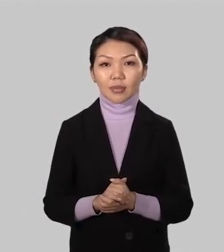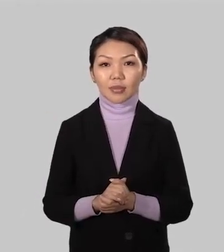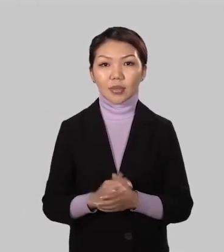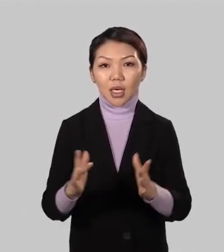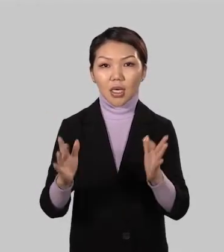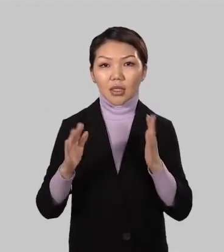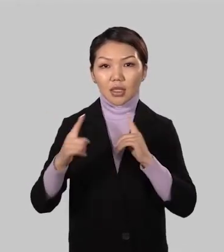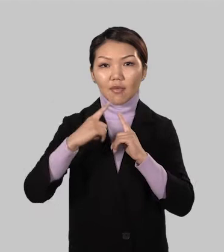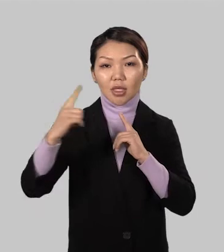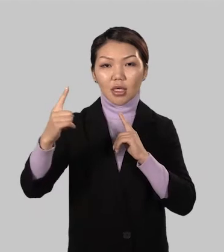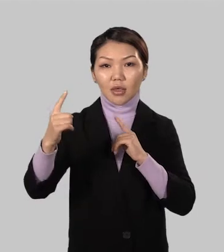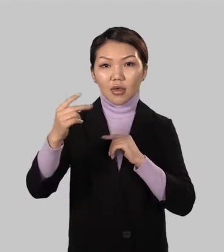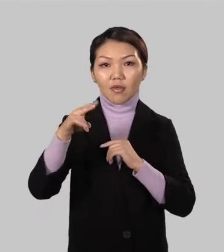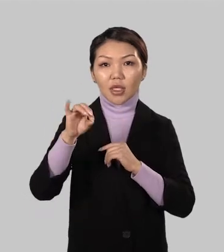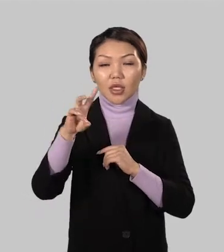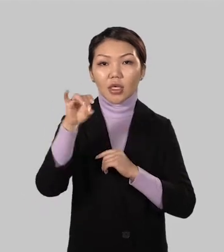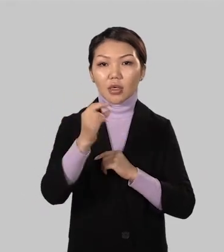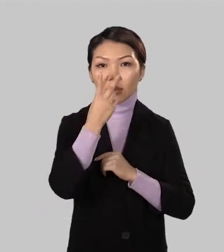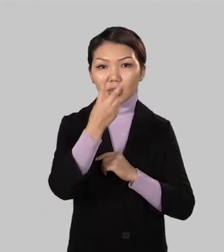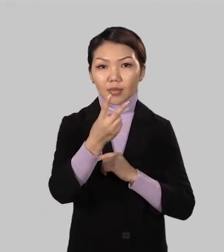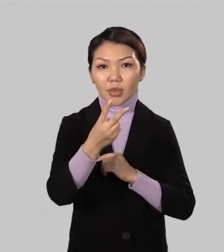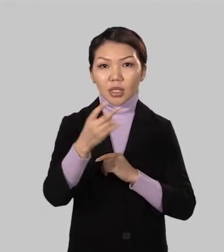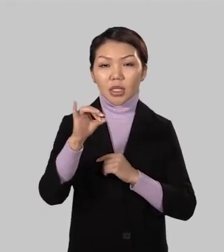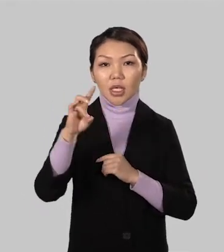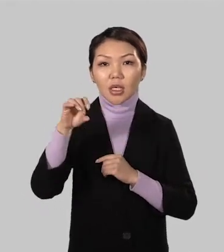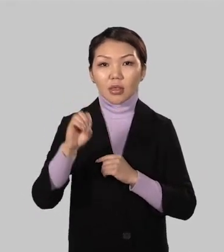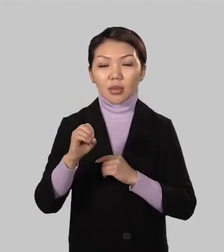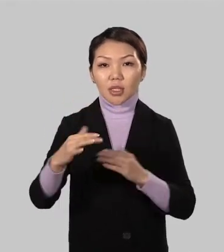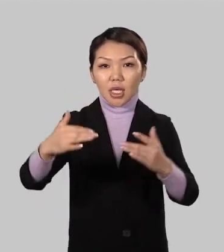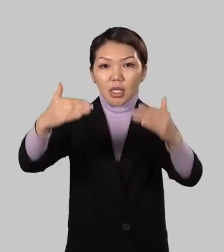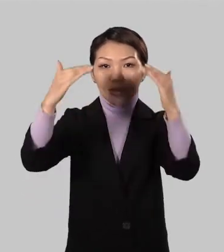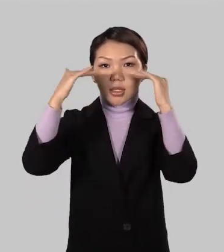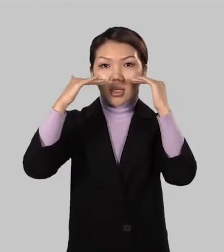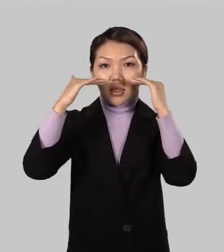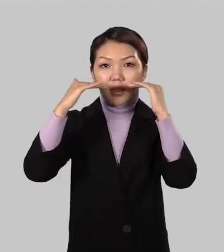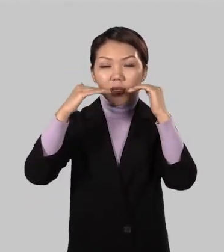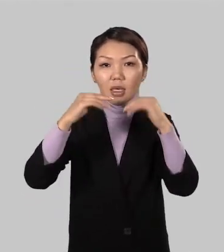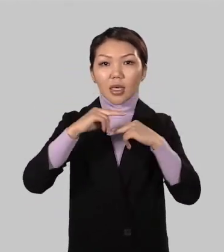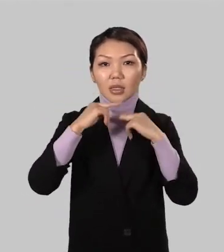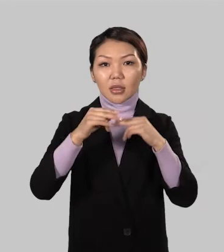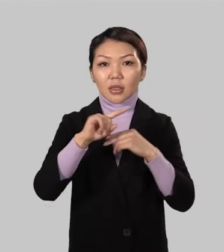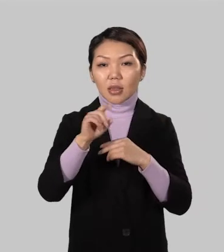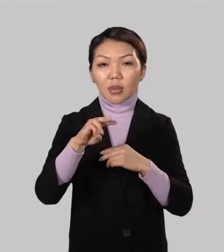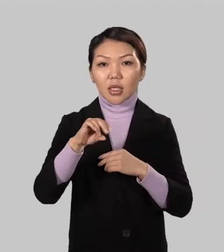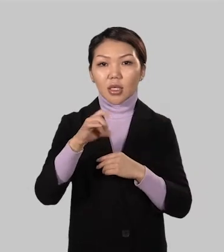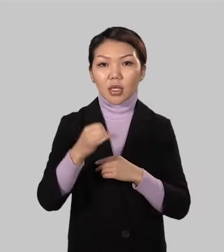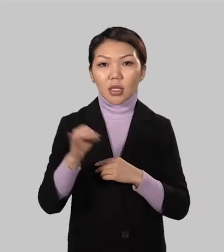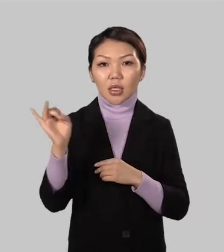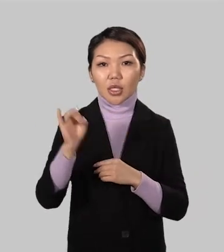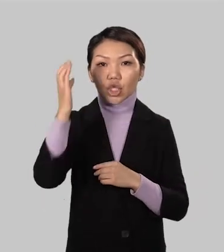лиса вдали виднее синие небеса заметнее и